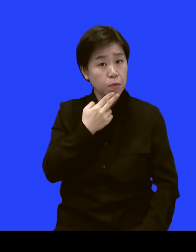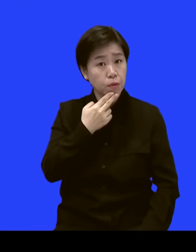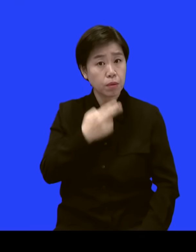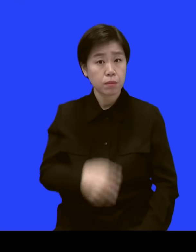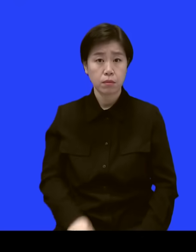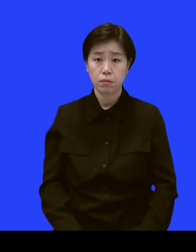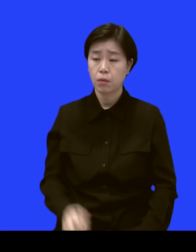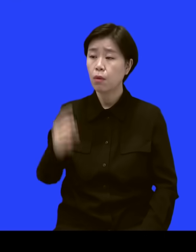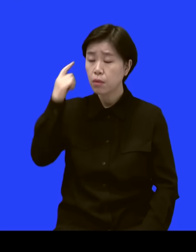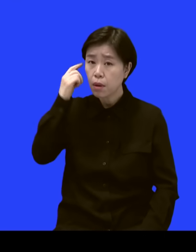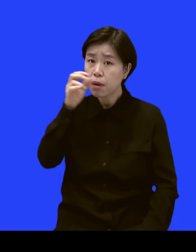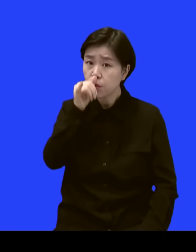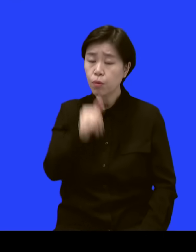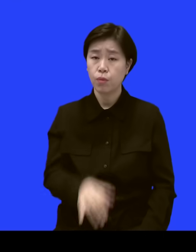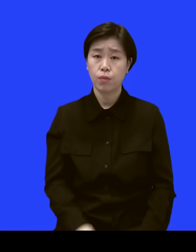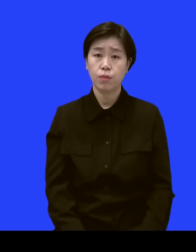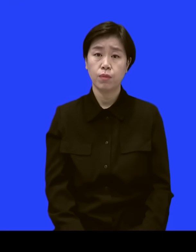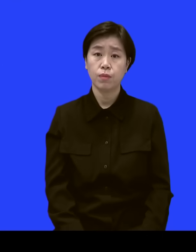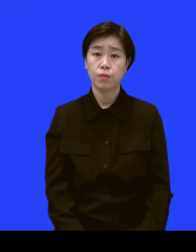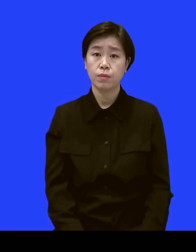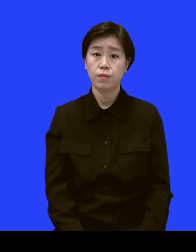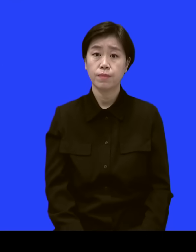볼까라는 생각을 했죠. 했는데